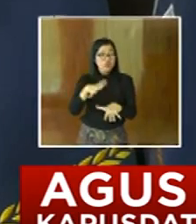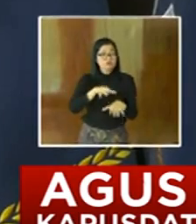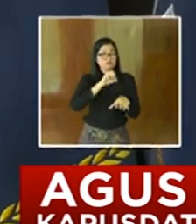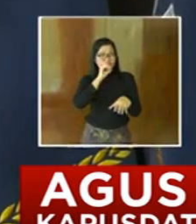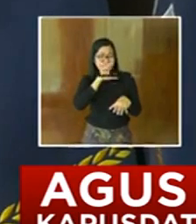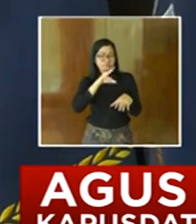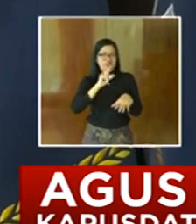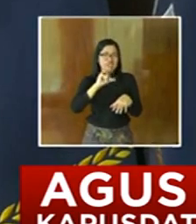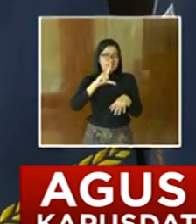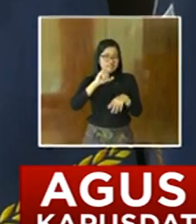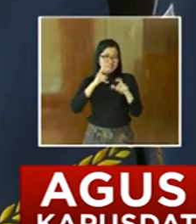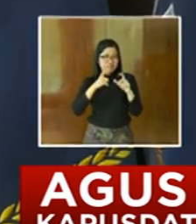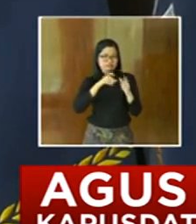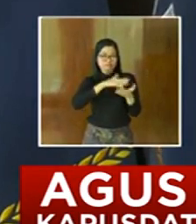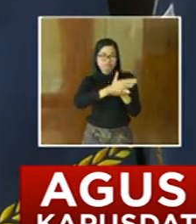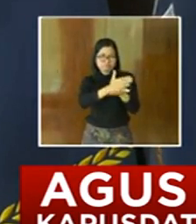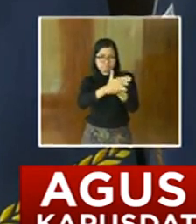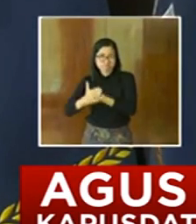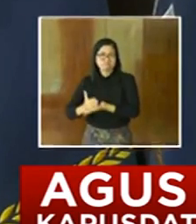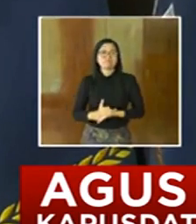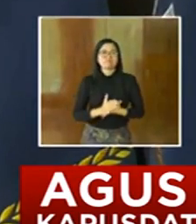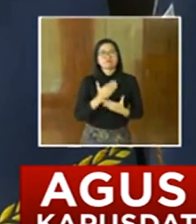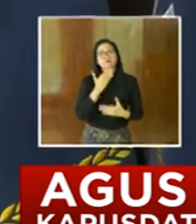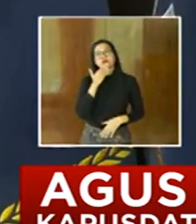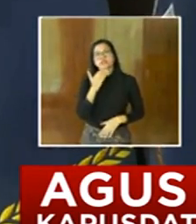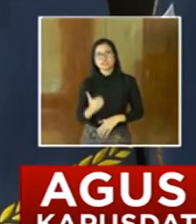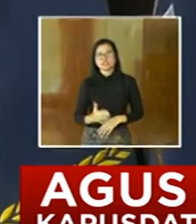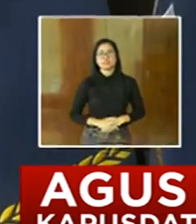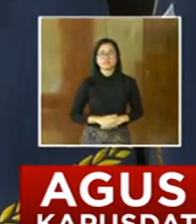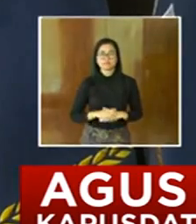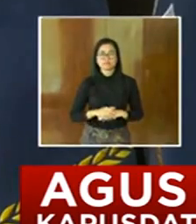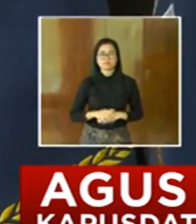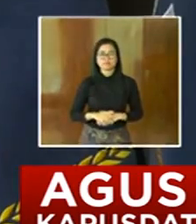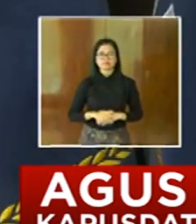dan bisa disampaikan ke seluruh media demi enggak sih